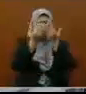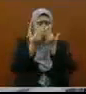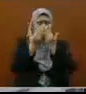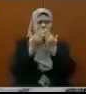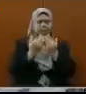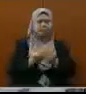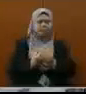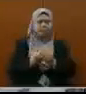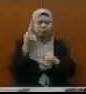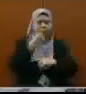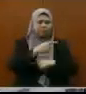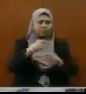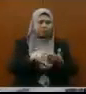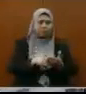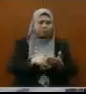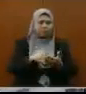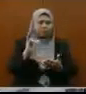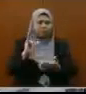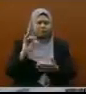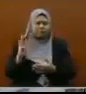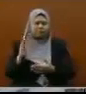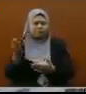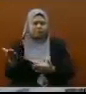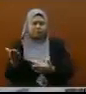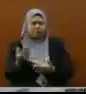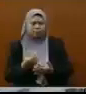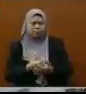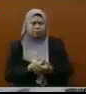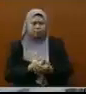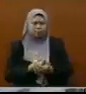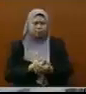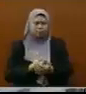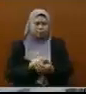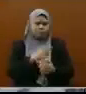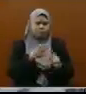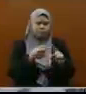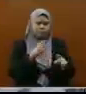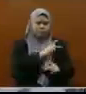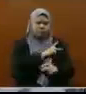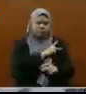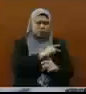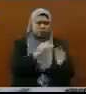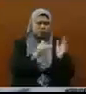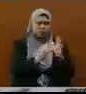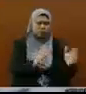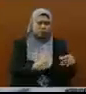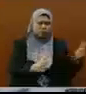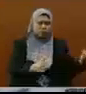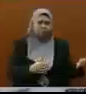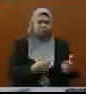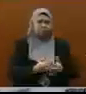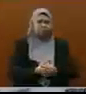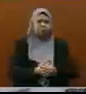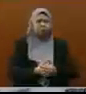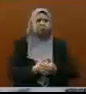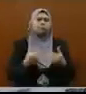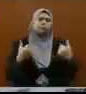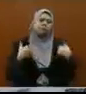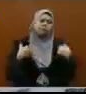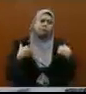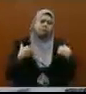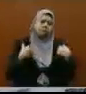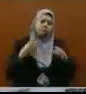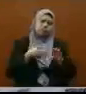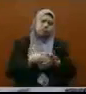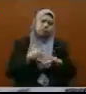yang berhormat rakan-rakan saudara yang berhormat saya daripada ketua bangkang dan juga pembangkang-bangkang lain pun hadir dan juga turut